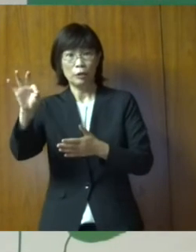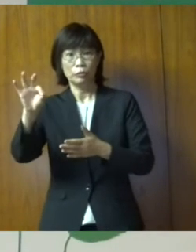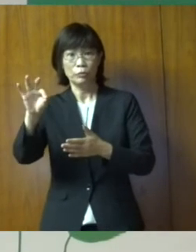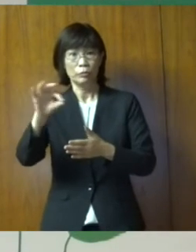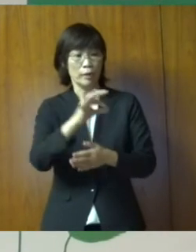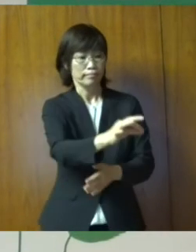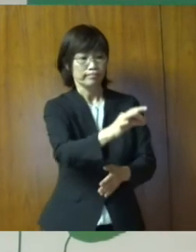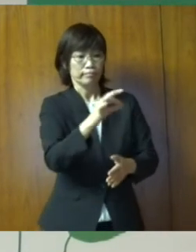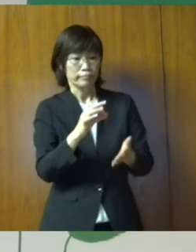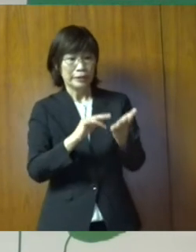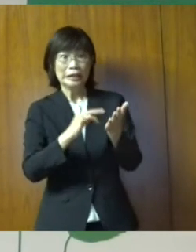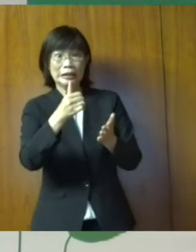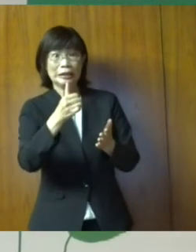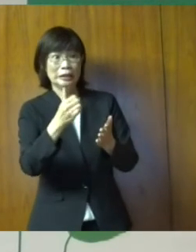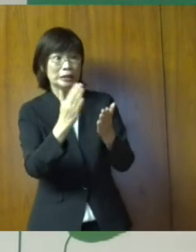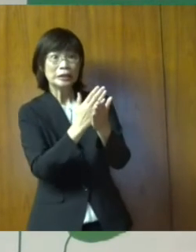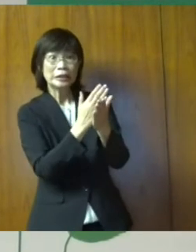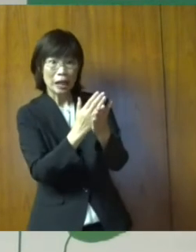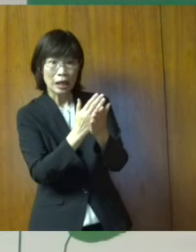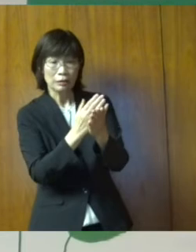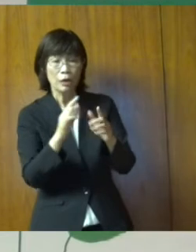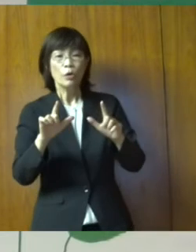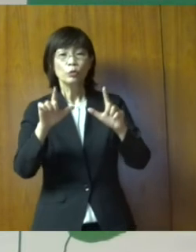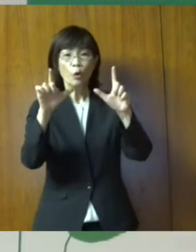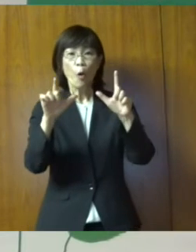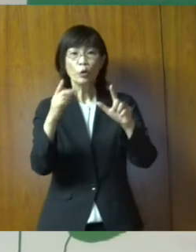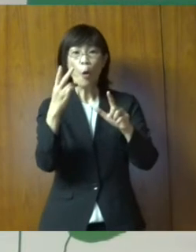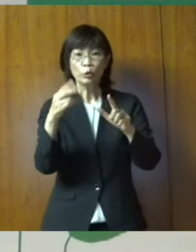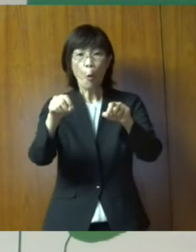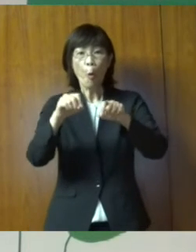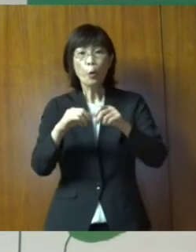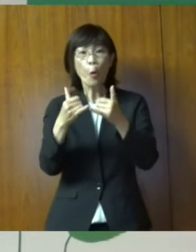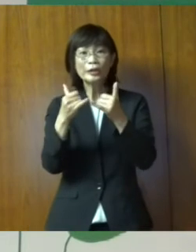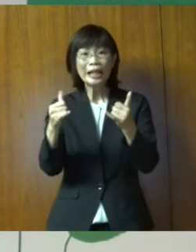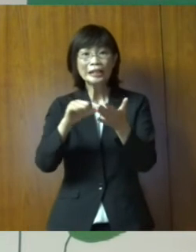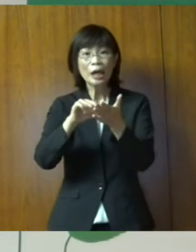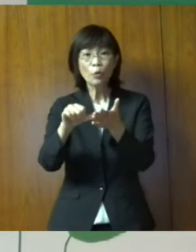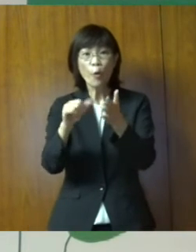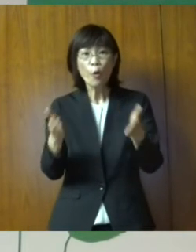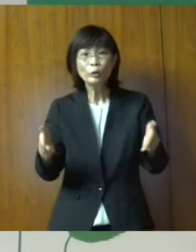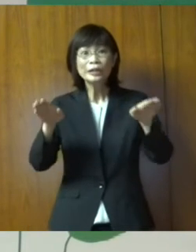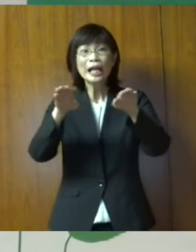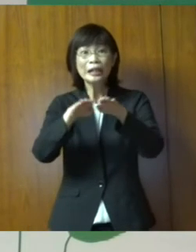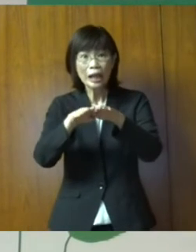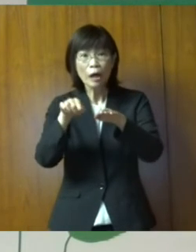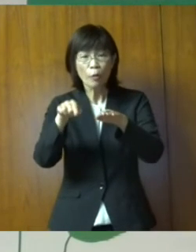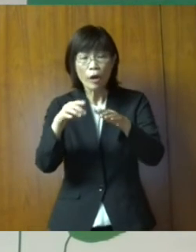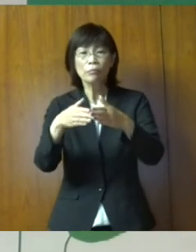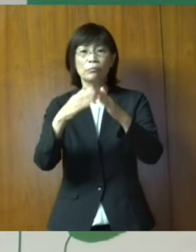が診断する東京都陽性者登録センターが設置されました。